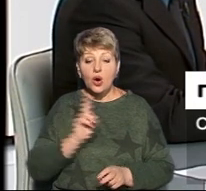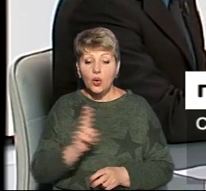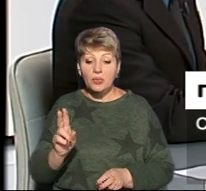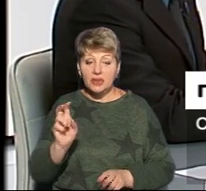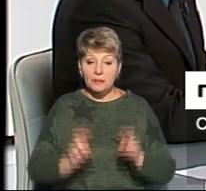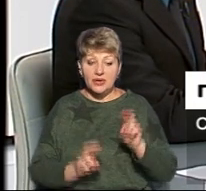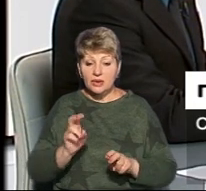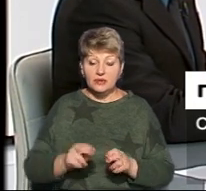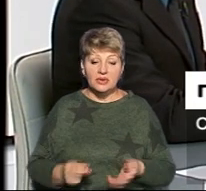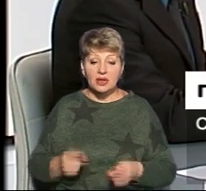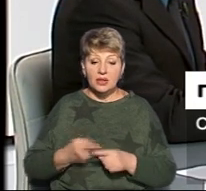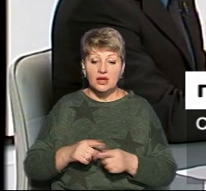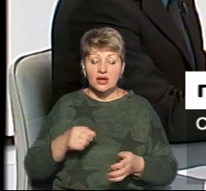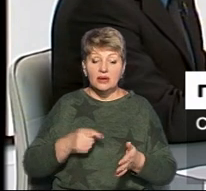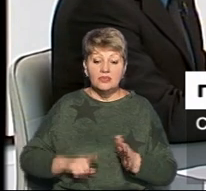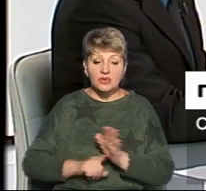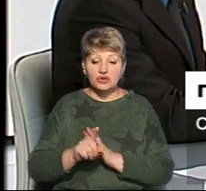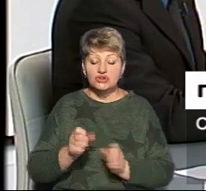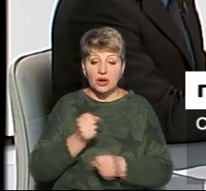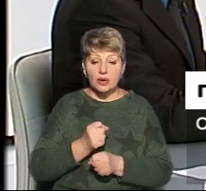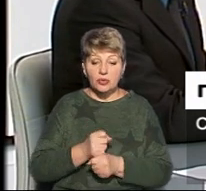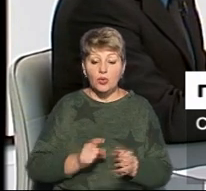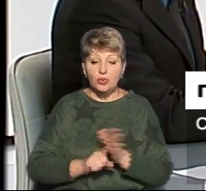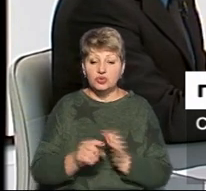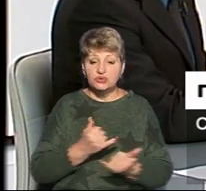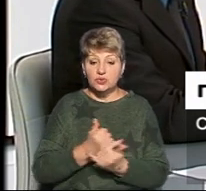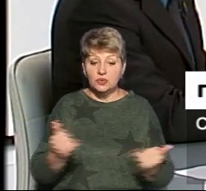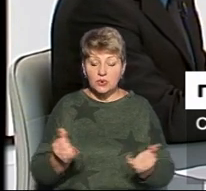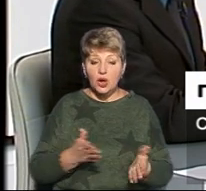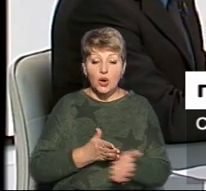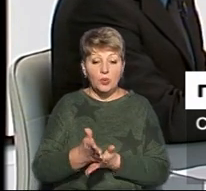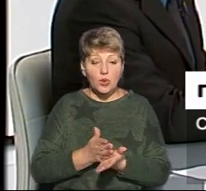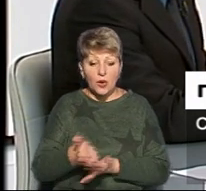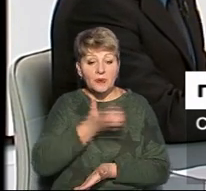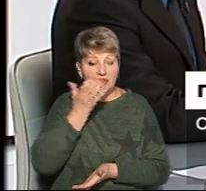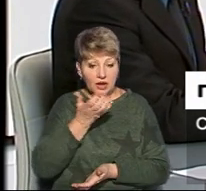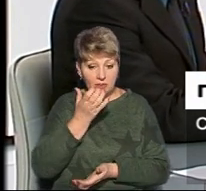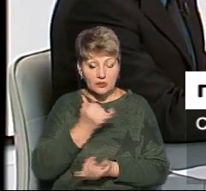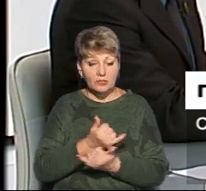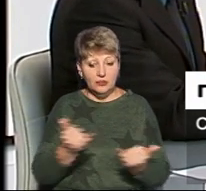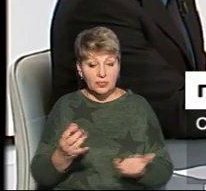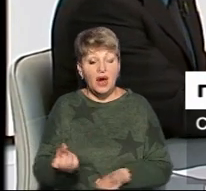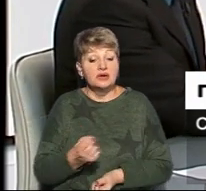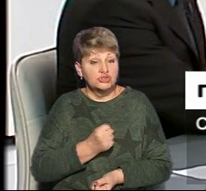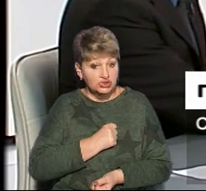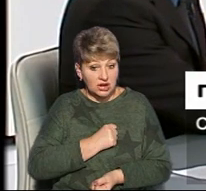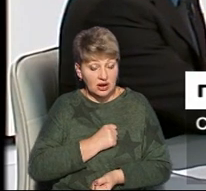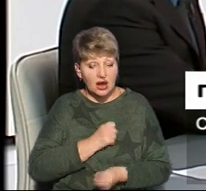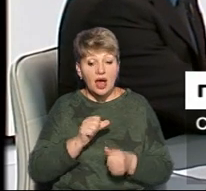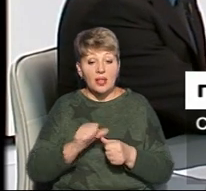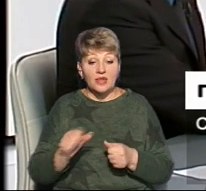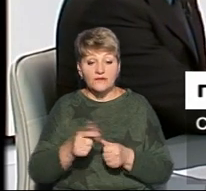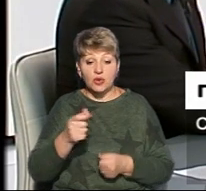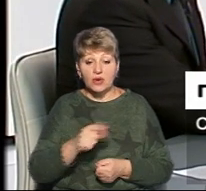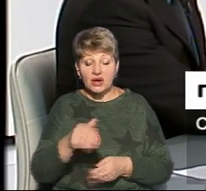до роботи в місті Смілі і почало надавати послуги з теплопостачання, на превеликий жаль, НАК «Нафтогаз»